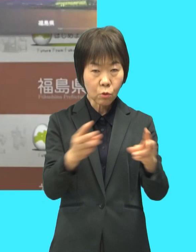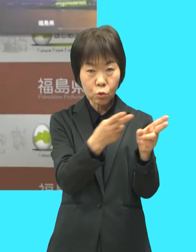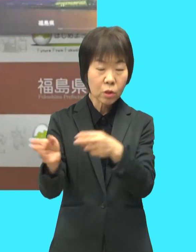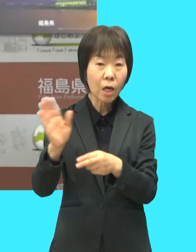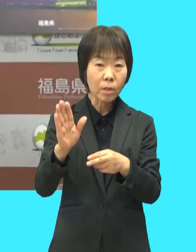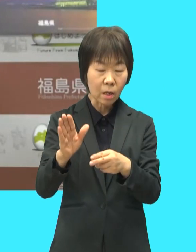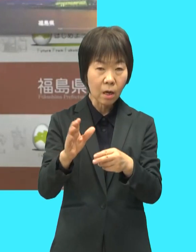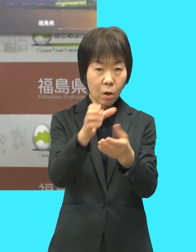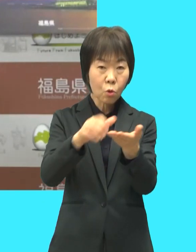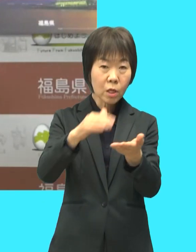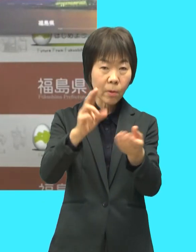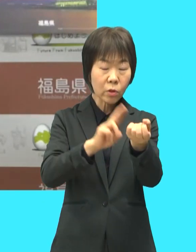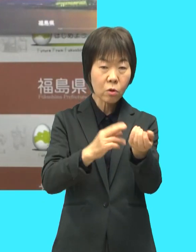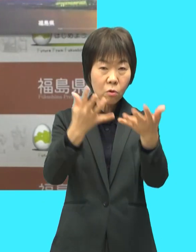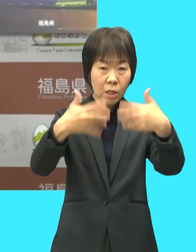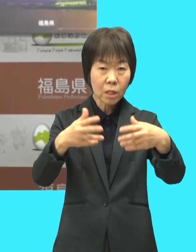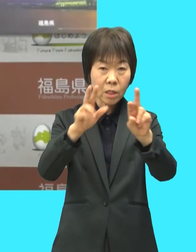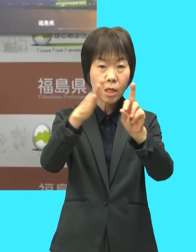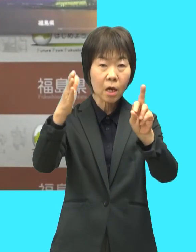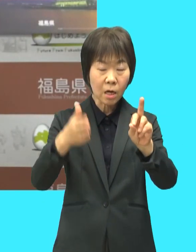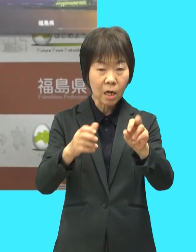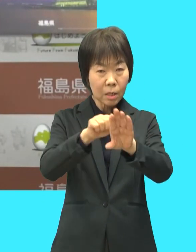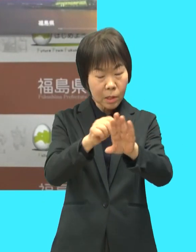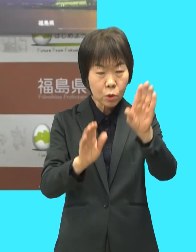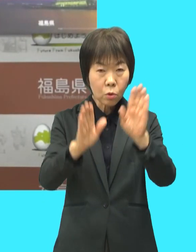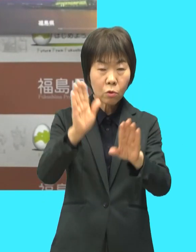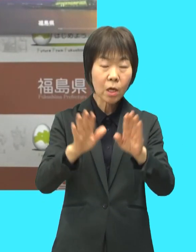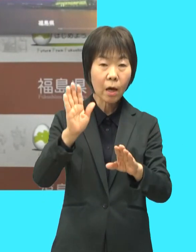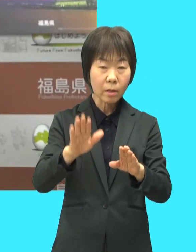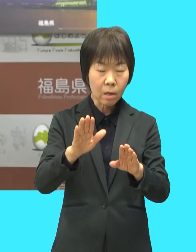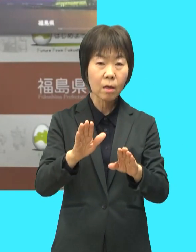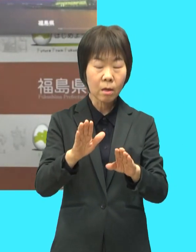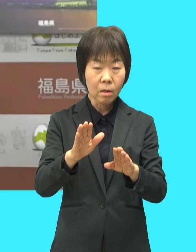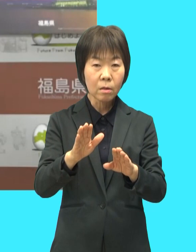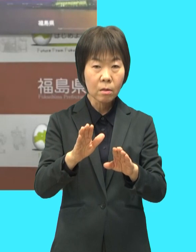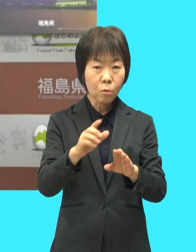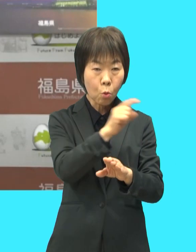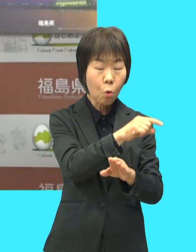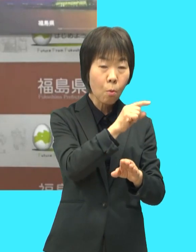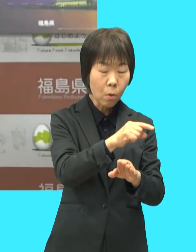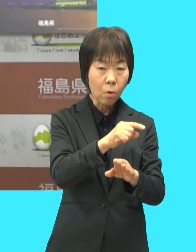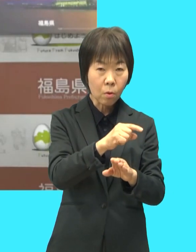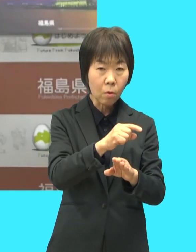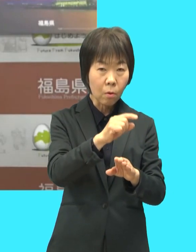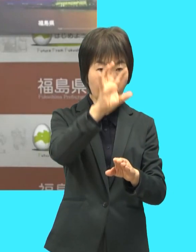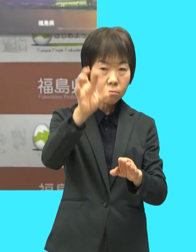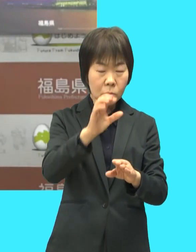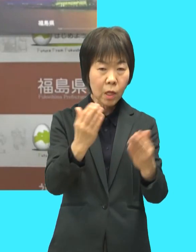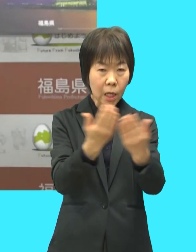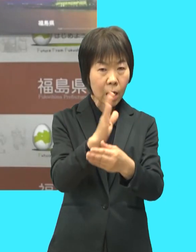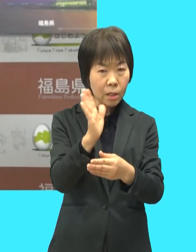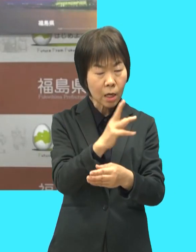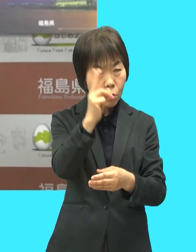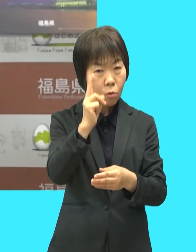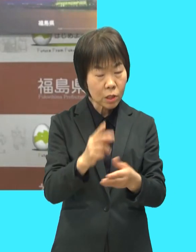の医療機器センターがですね、まあ、一時非常に厳しい状態にあってですね、まあ、ロボテス自体がまあそういう二の舞にならないように